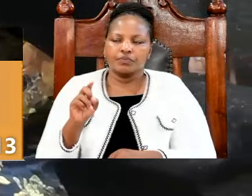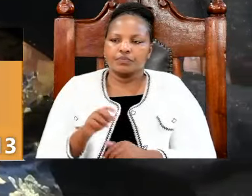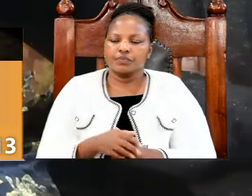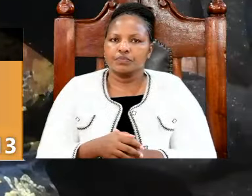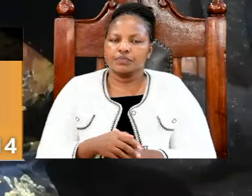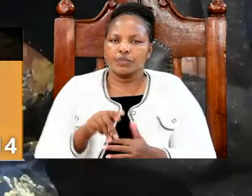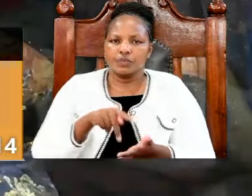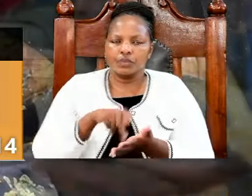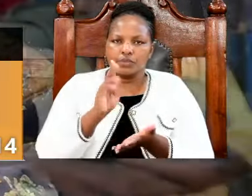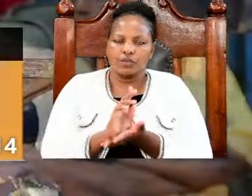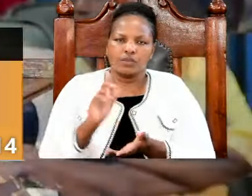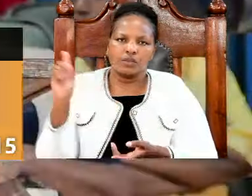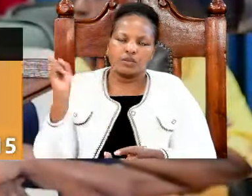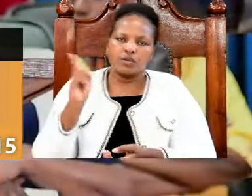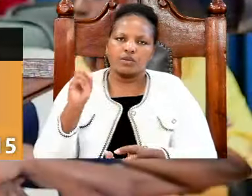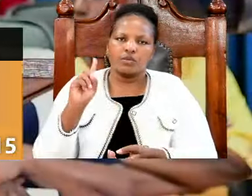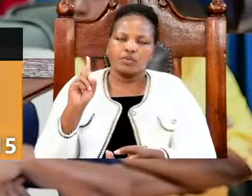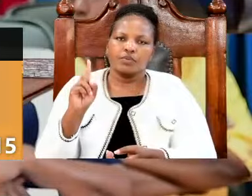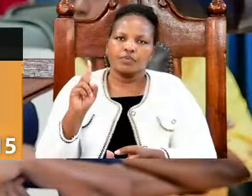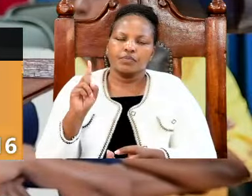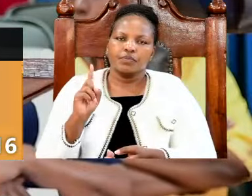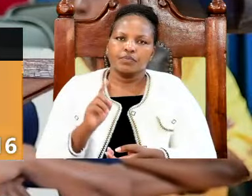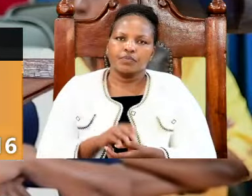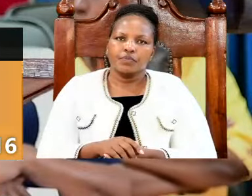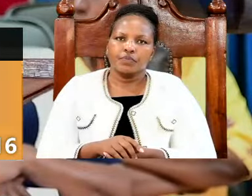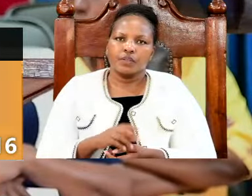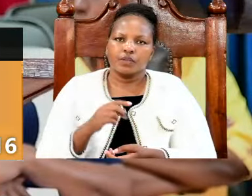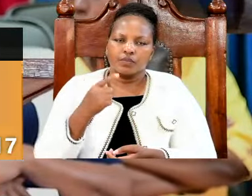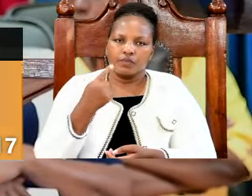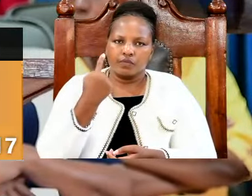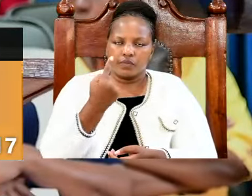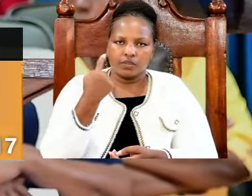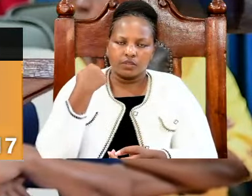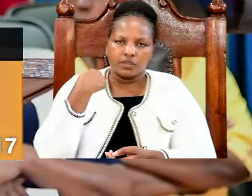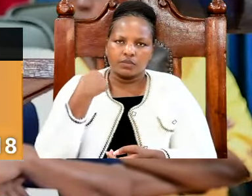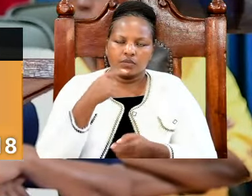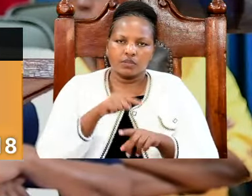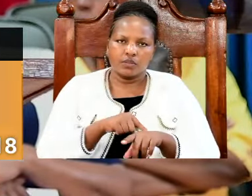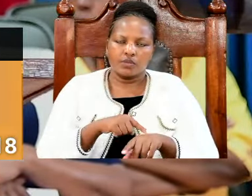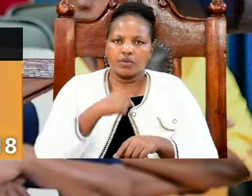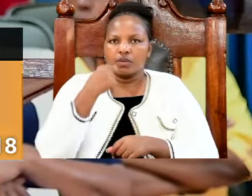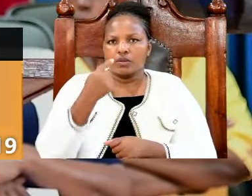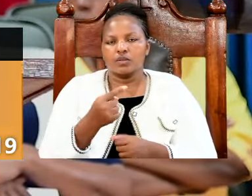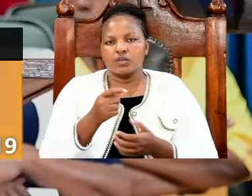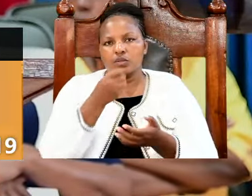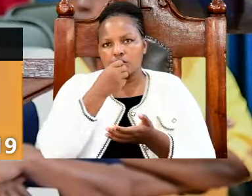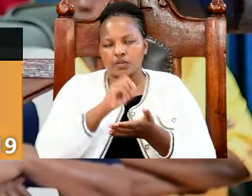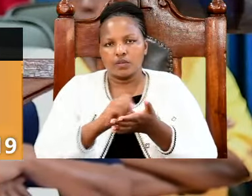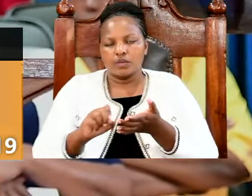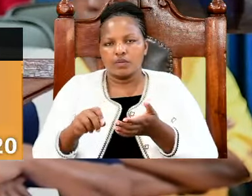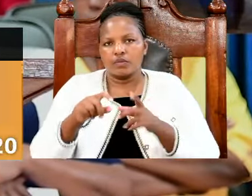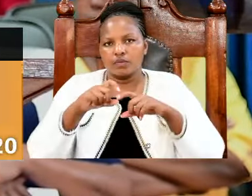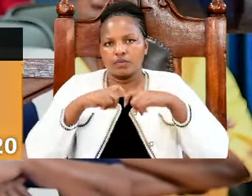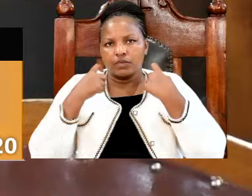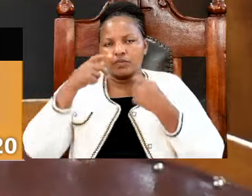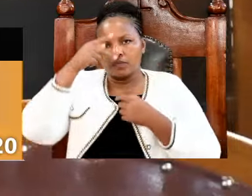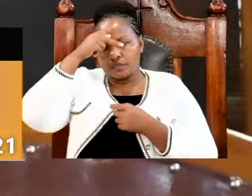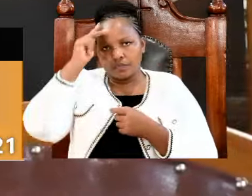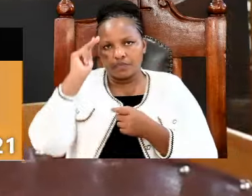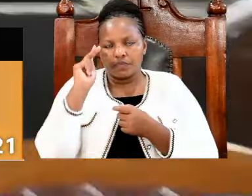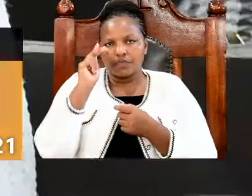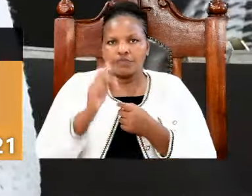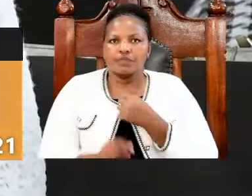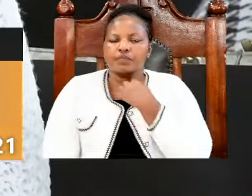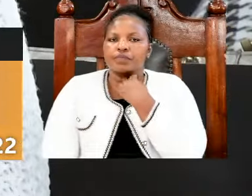Ni amri ya presbiteri ya Nairobi ya kati na hii ni mara ya kwanza kutangaza hii na imetiwa sahihi na